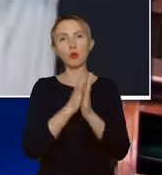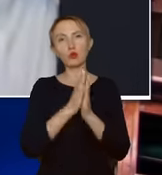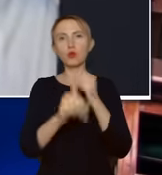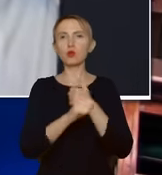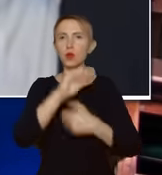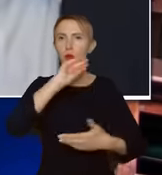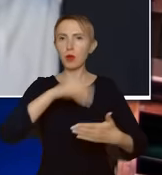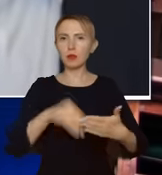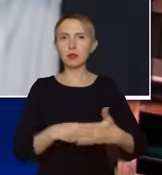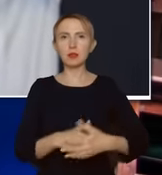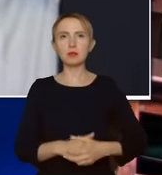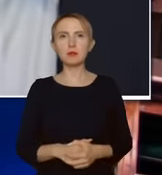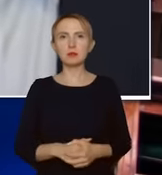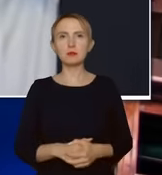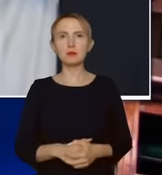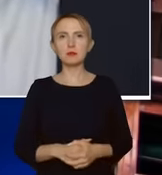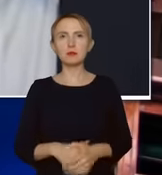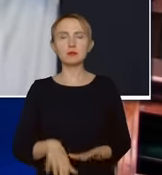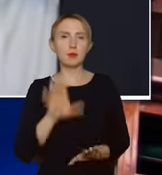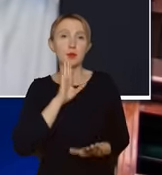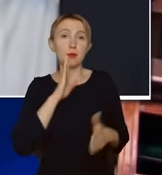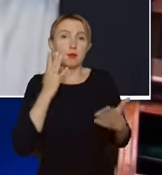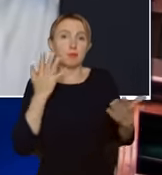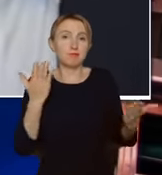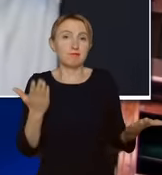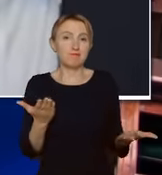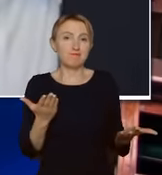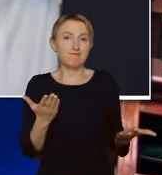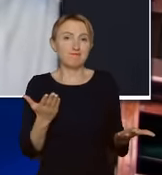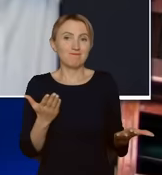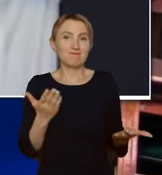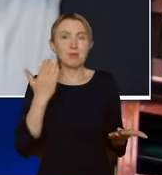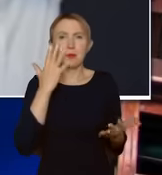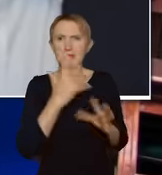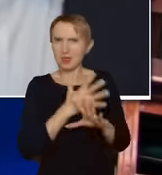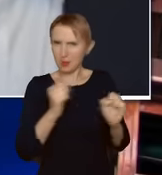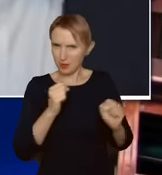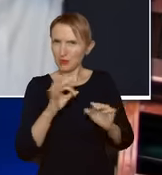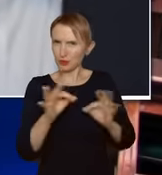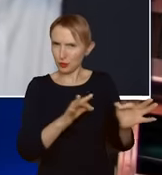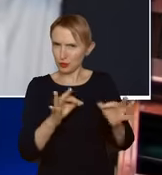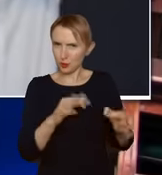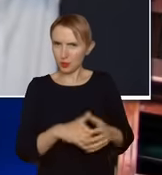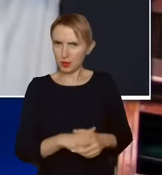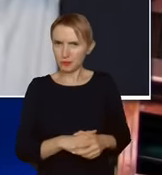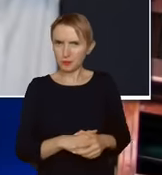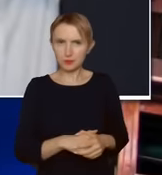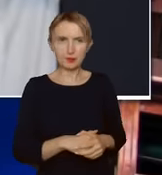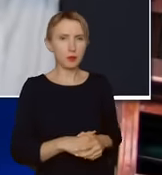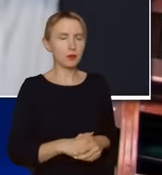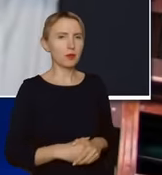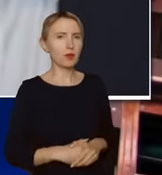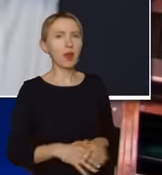dokumentów. No to jest chyba jakaś taka bardzo dramatyczna historia. Znaczy,